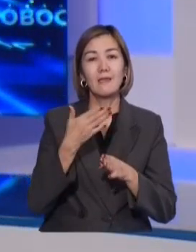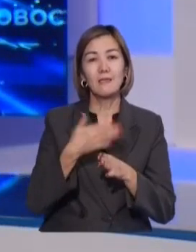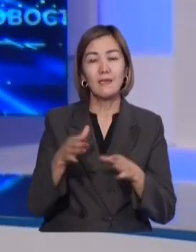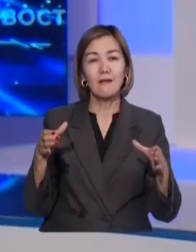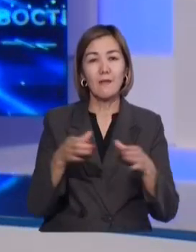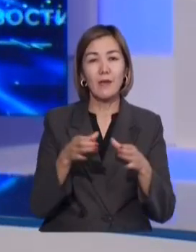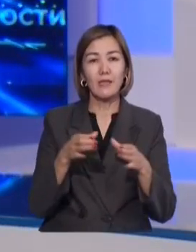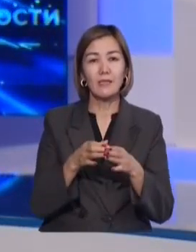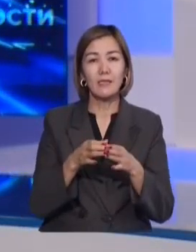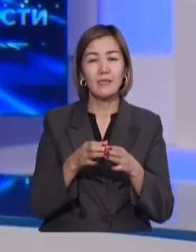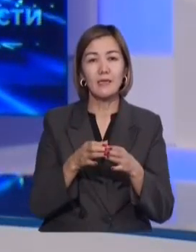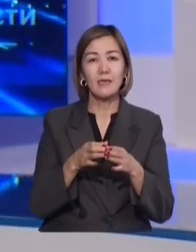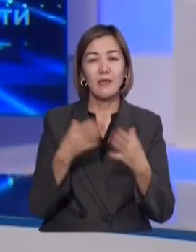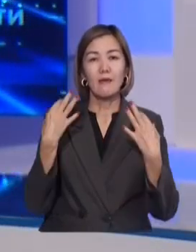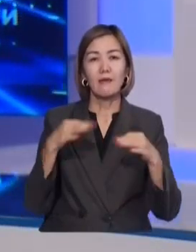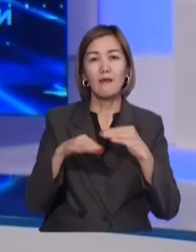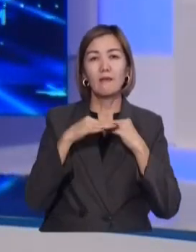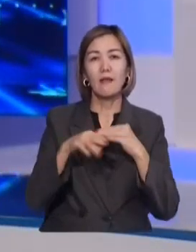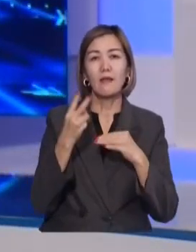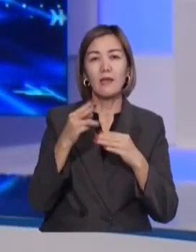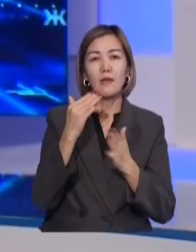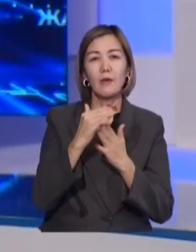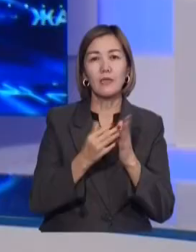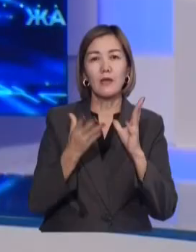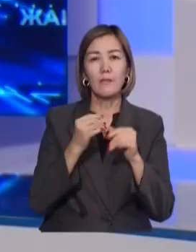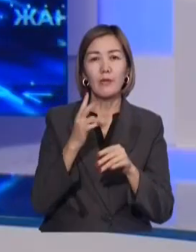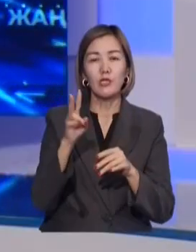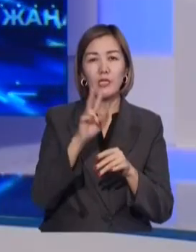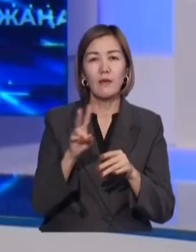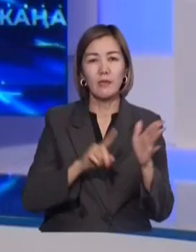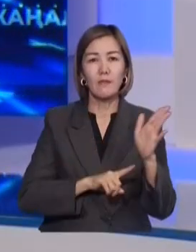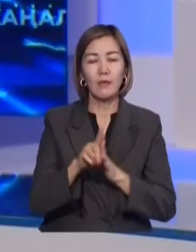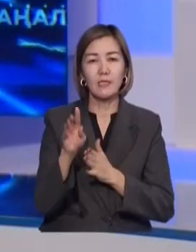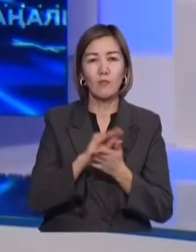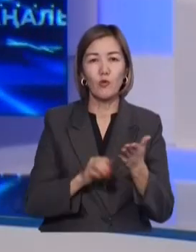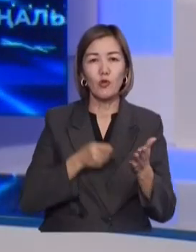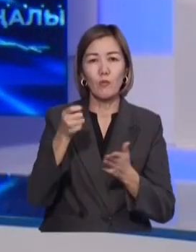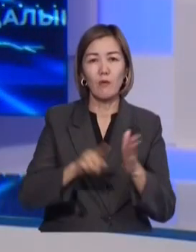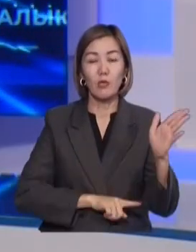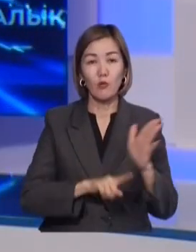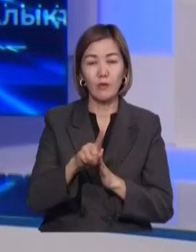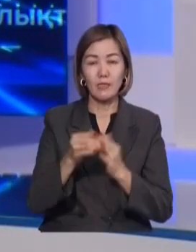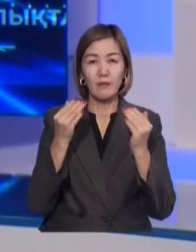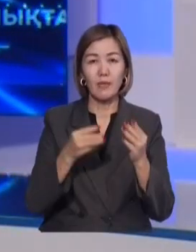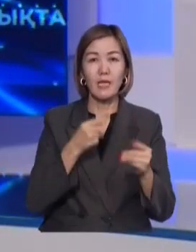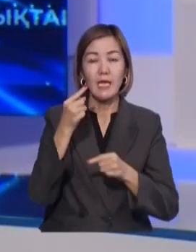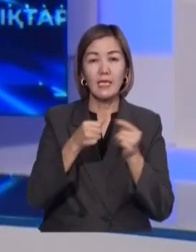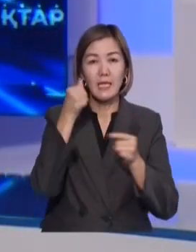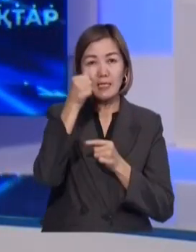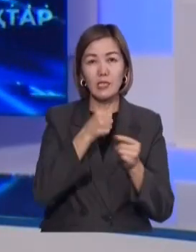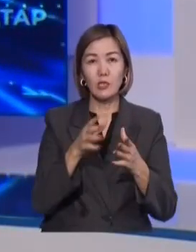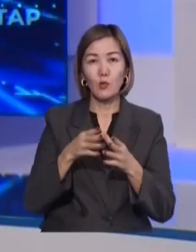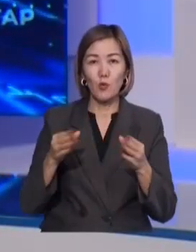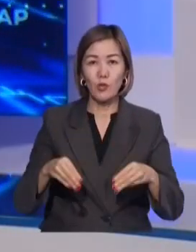Аграрлык несие корпорациясы Кеңдала 2 бағдарламасы бойынша 1-ші қарашадан бастап өтінім қабылдауды бастады. Биыл келесі